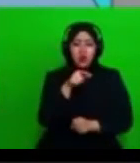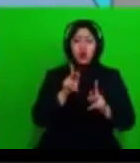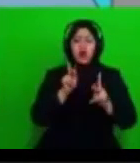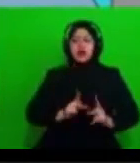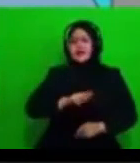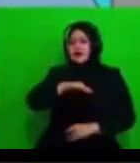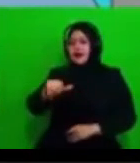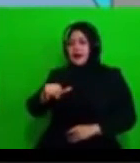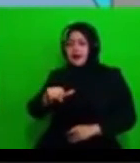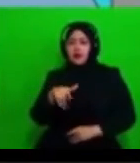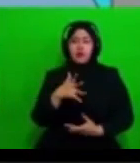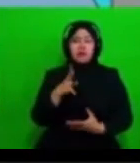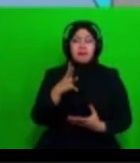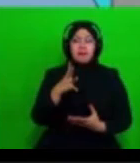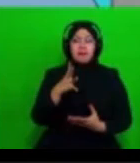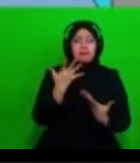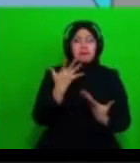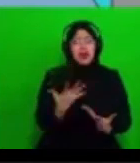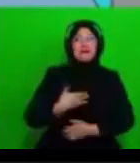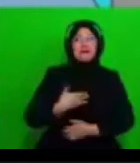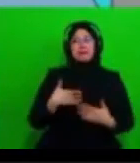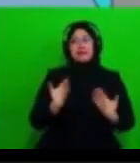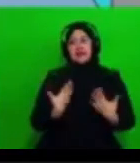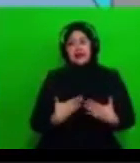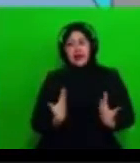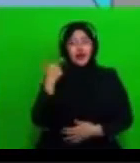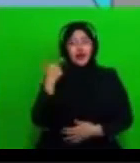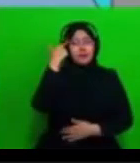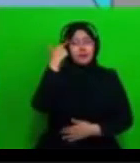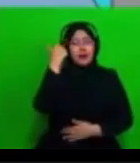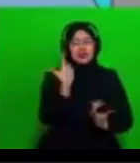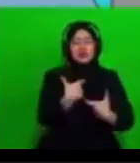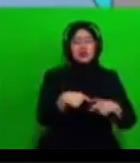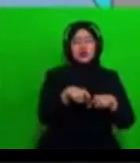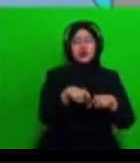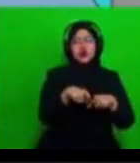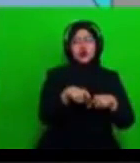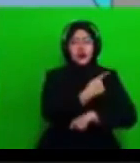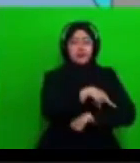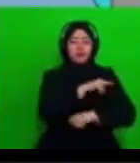anak dapat belajar secara menyenangkan dan belajar sesuai dengan level kemampuannya.